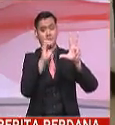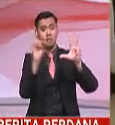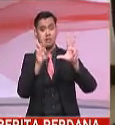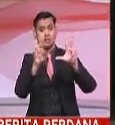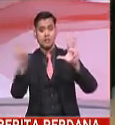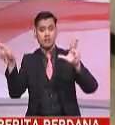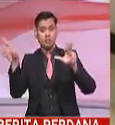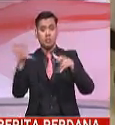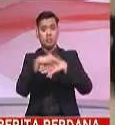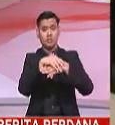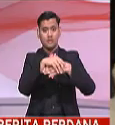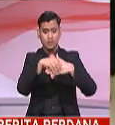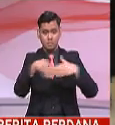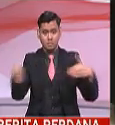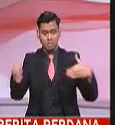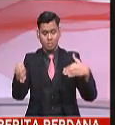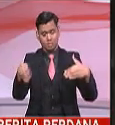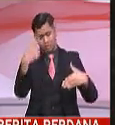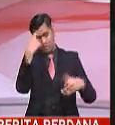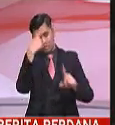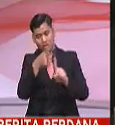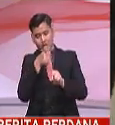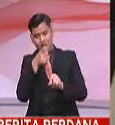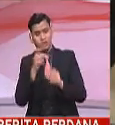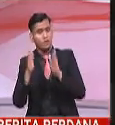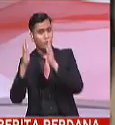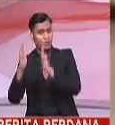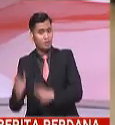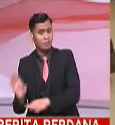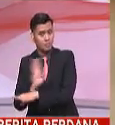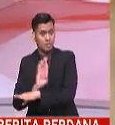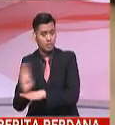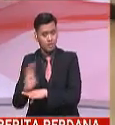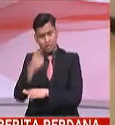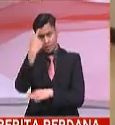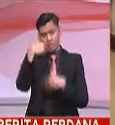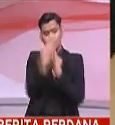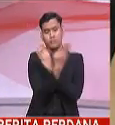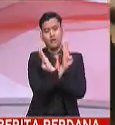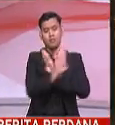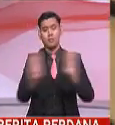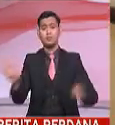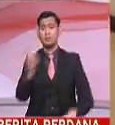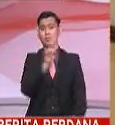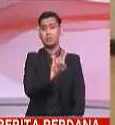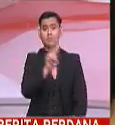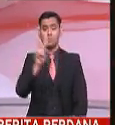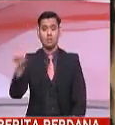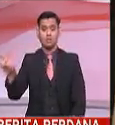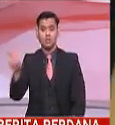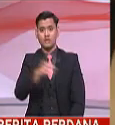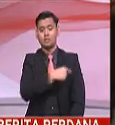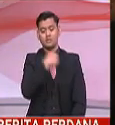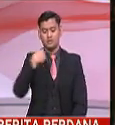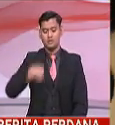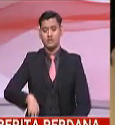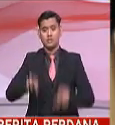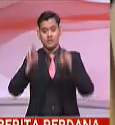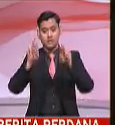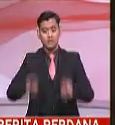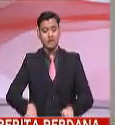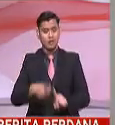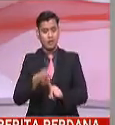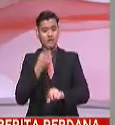ahli perniagaan sebagai dorongan untuk membantu melepaskan 22 warga China dari tahanan polis dan jabatan